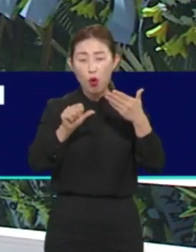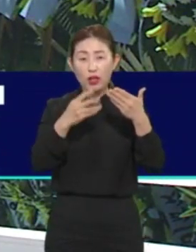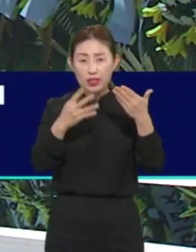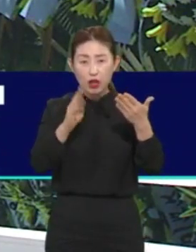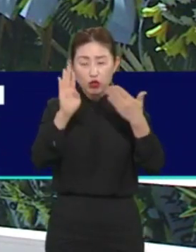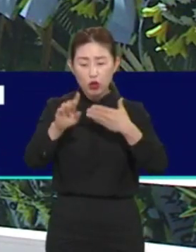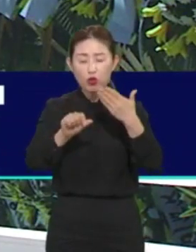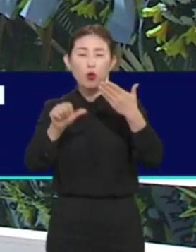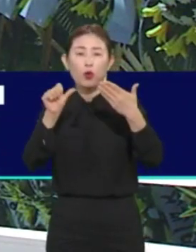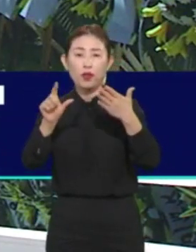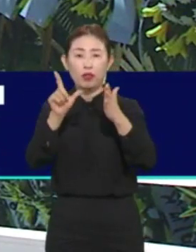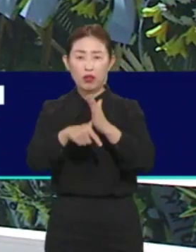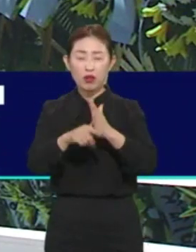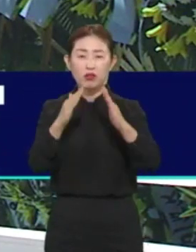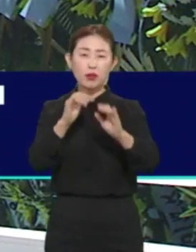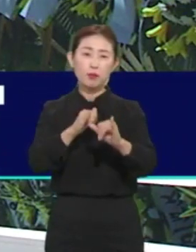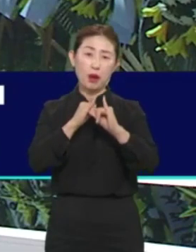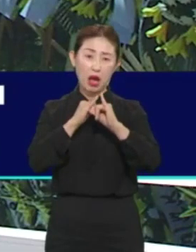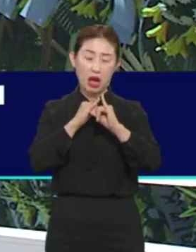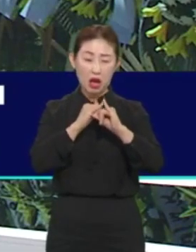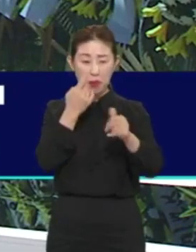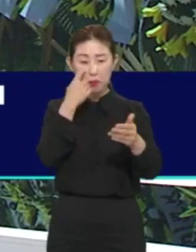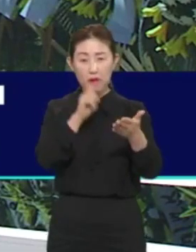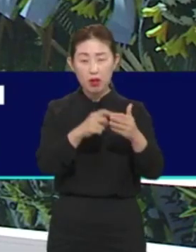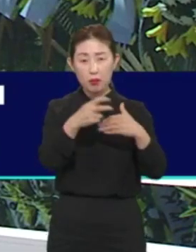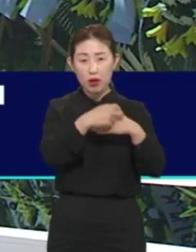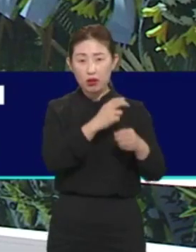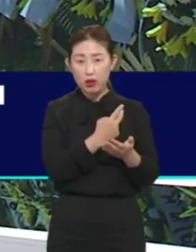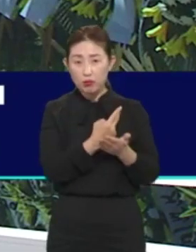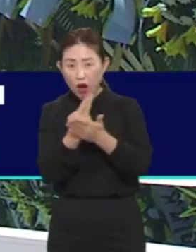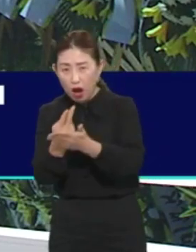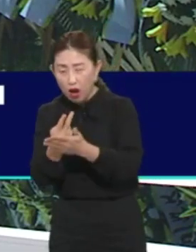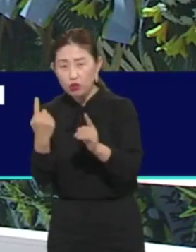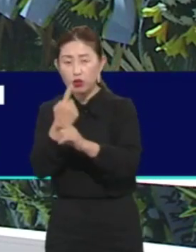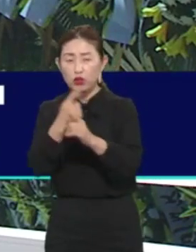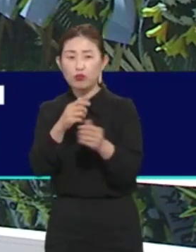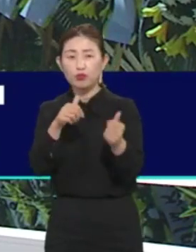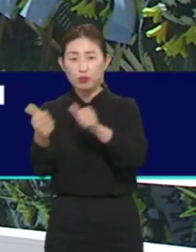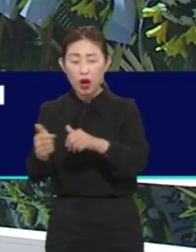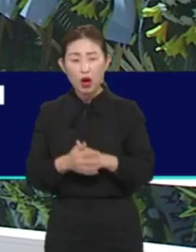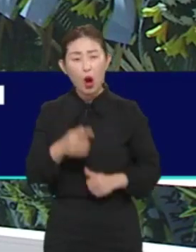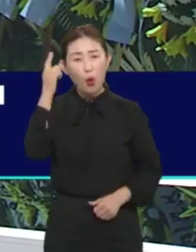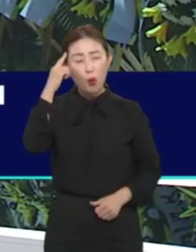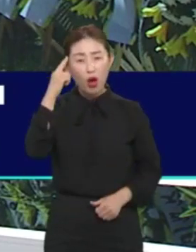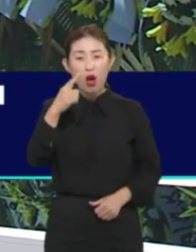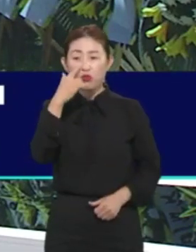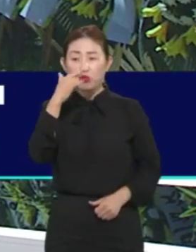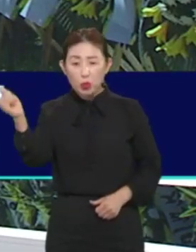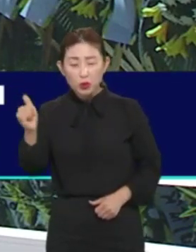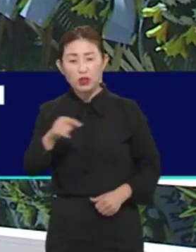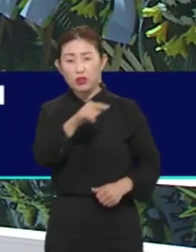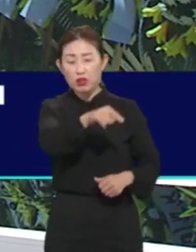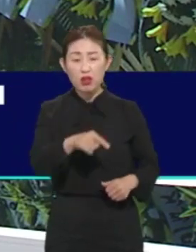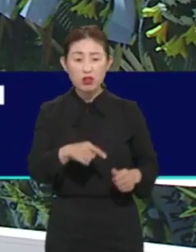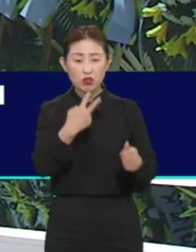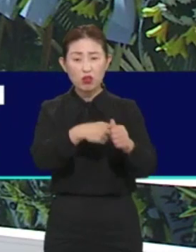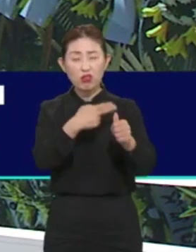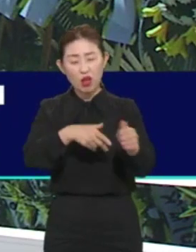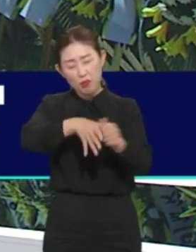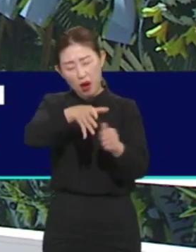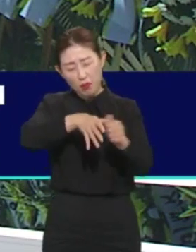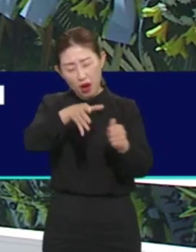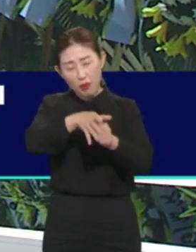선택을 시도해 병원에서 치료를 받다 숨졌습니다. 숨진 교사는 학부모들로부터 무고성 아동학대 고소를 당하는 등